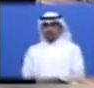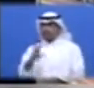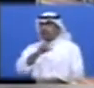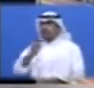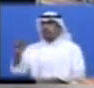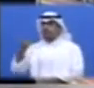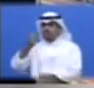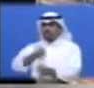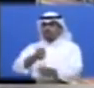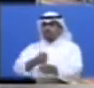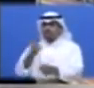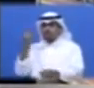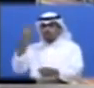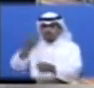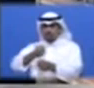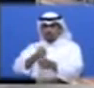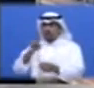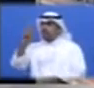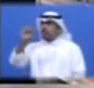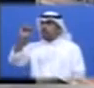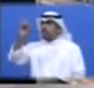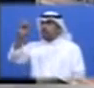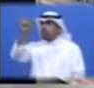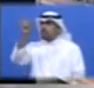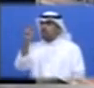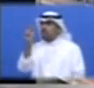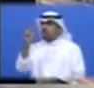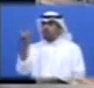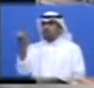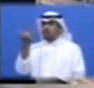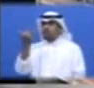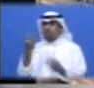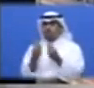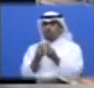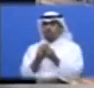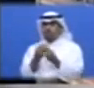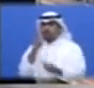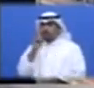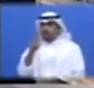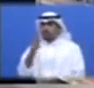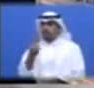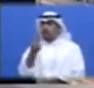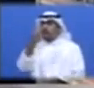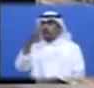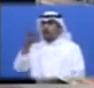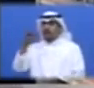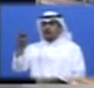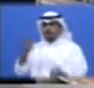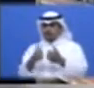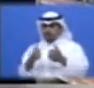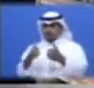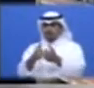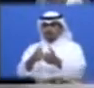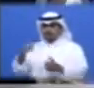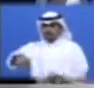مشاريع أخرى مستمرة مثل مشروع التموين الذي يمول الآن في إقليم الخروب ويشمل 1000 أسرة خلال